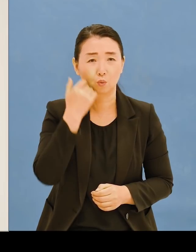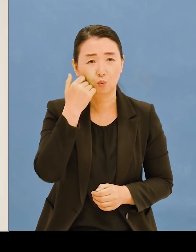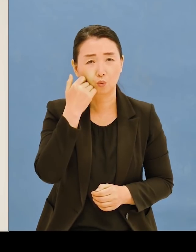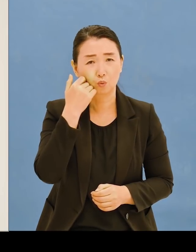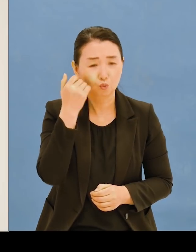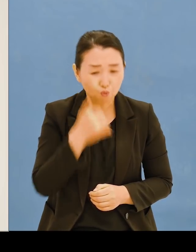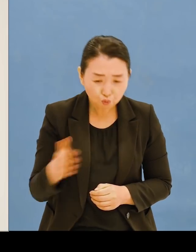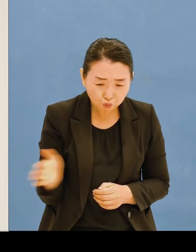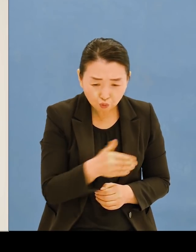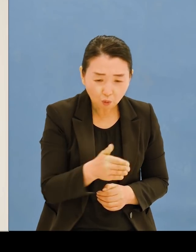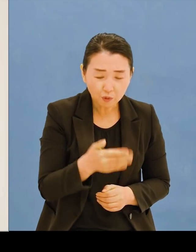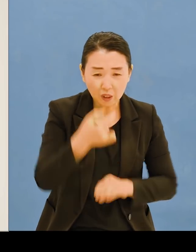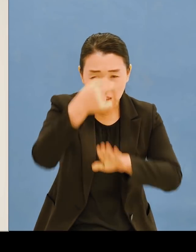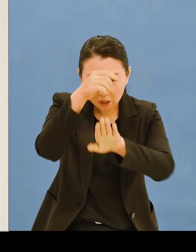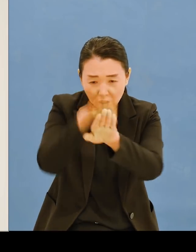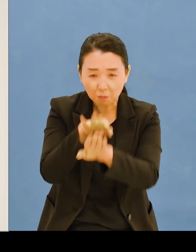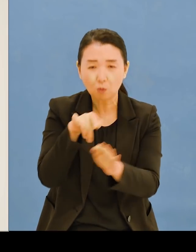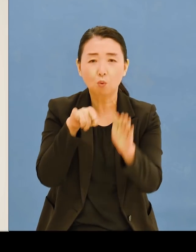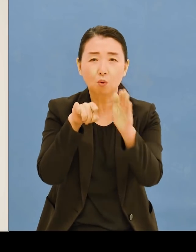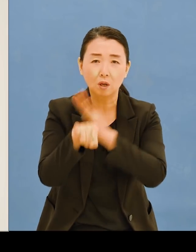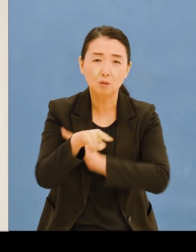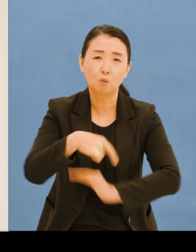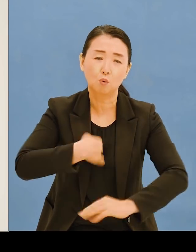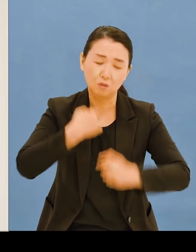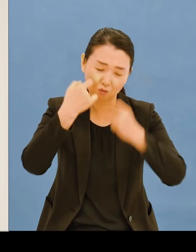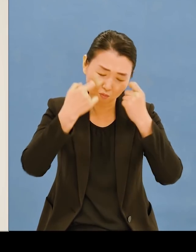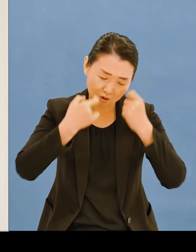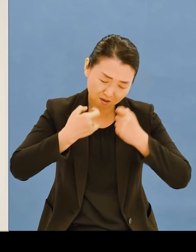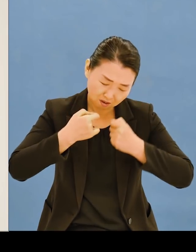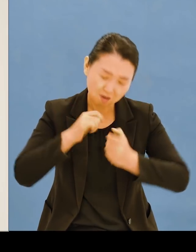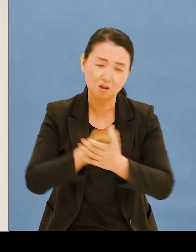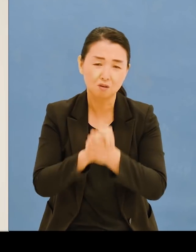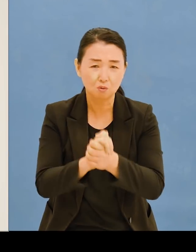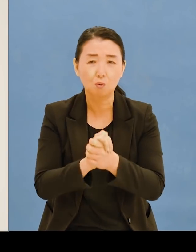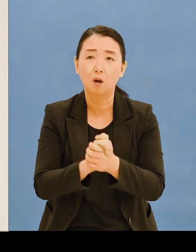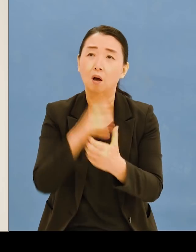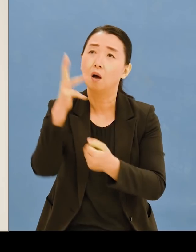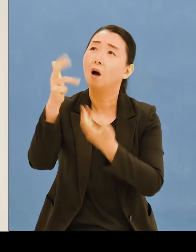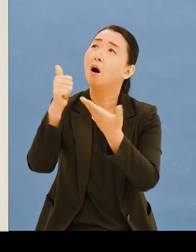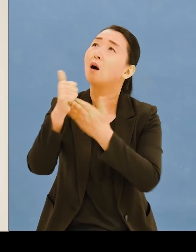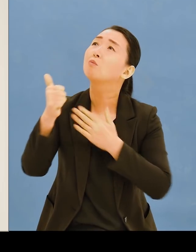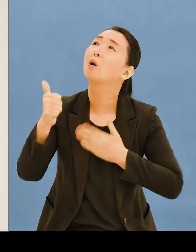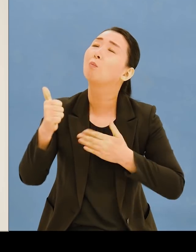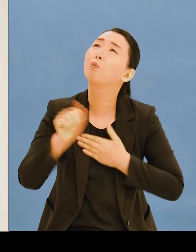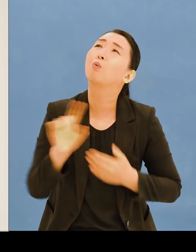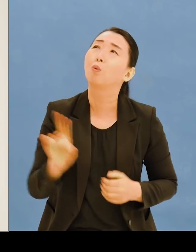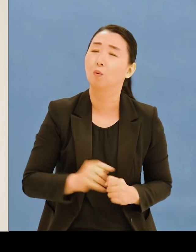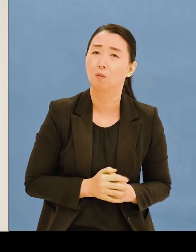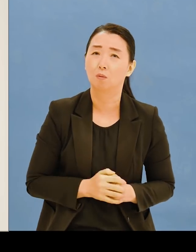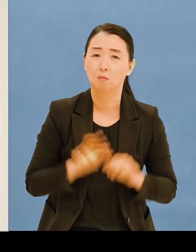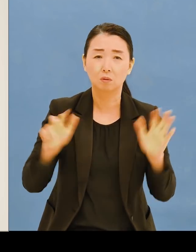그 예배당에 가서 혼자 울면서 그렇게 떼굴떼굴 기도하고 하나님 도대체 나는 뭐냐고. 하나님 나는 지금까지